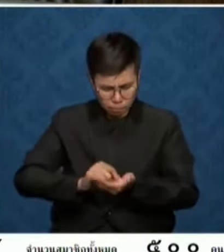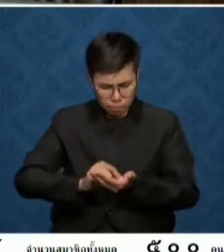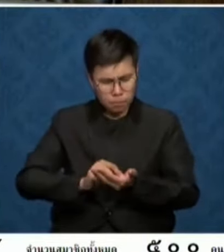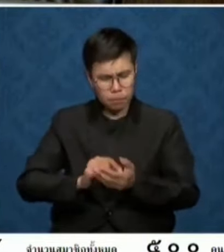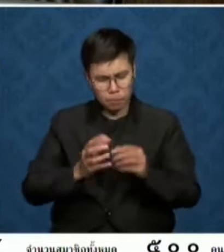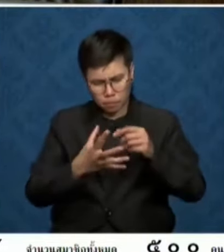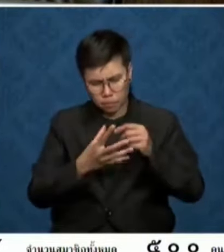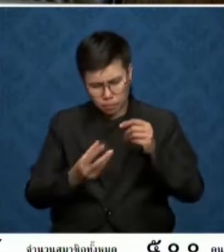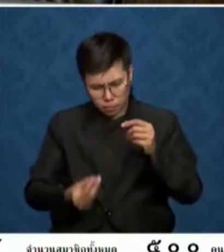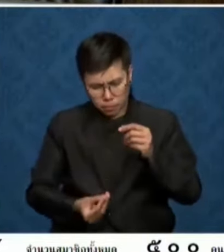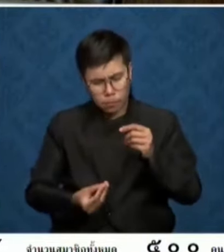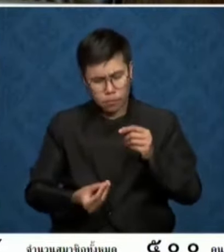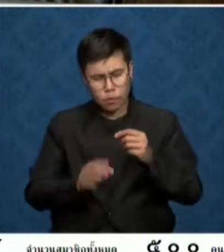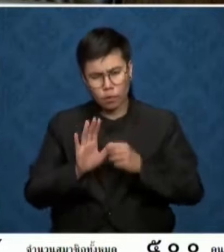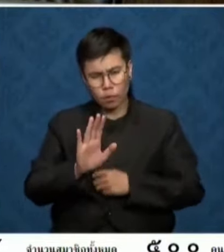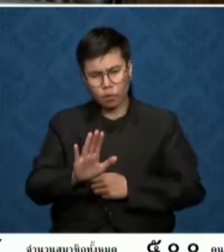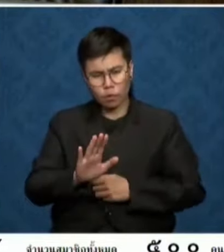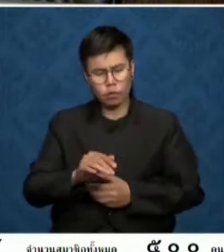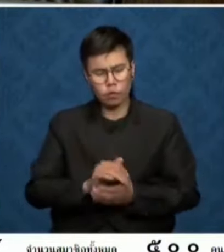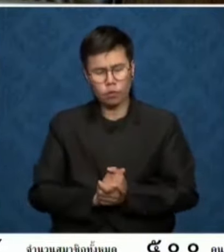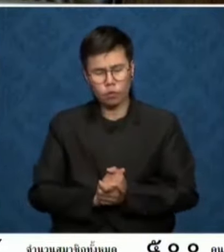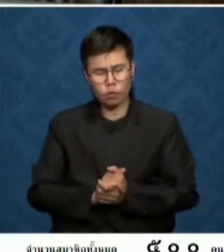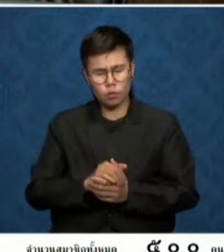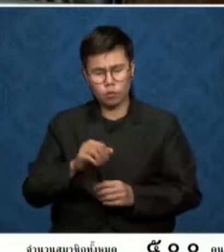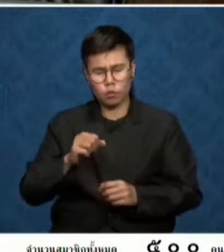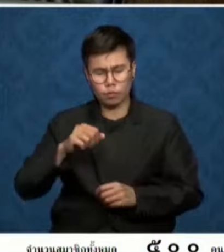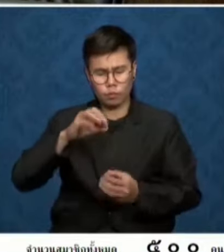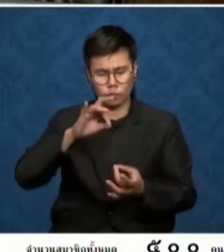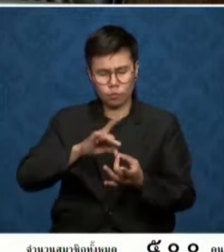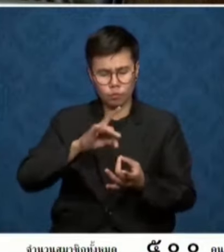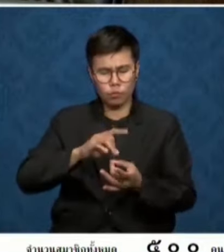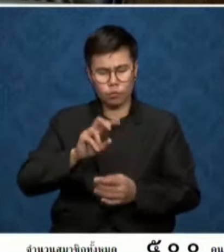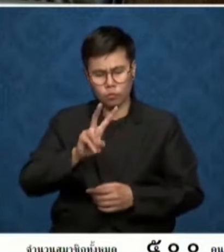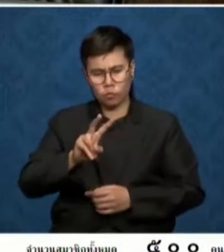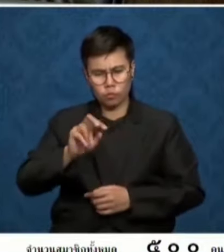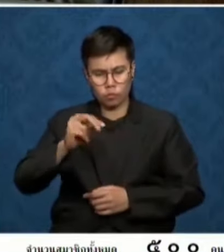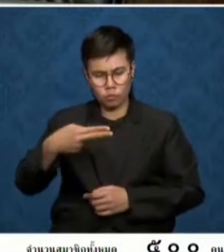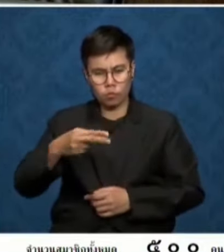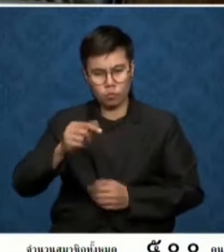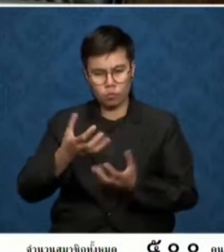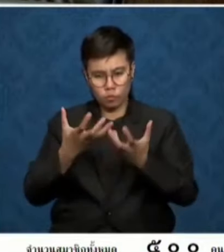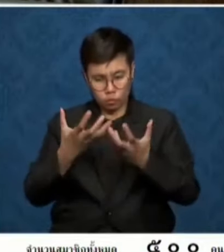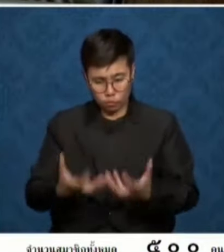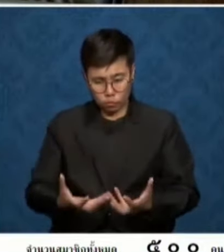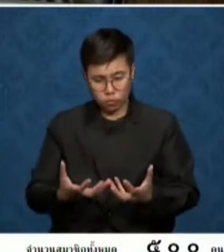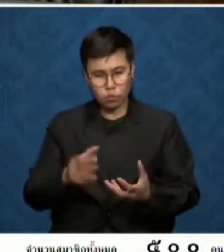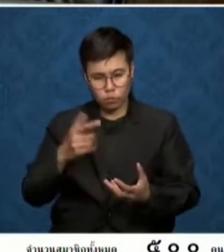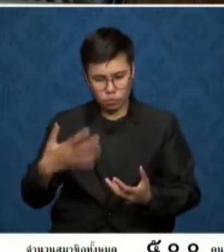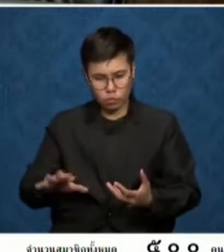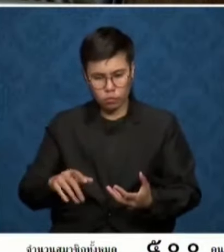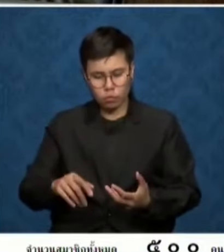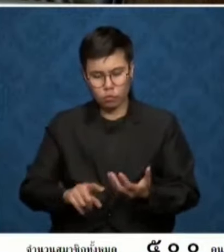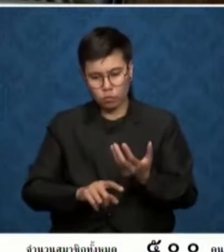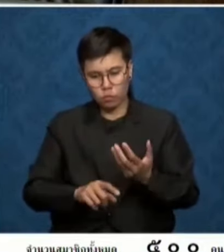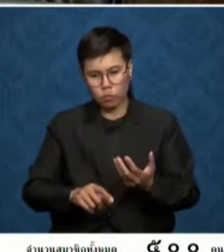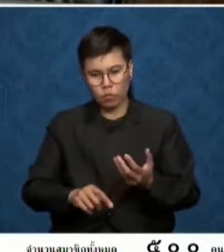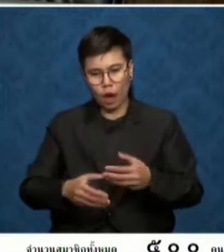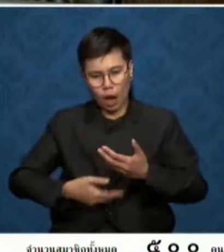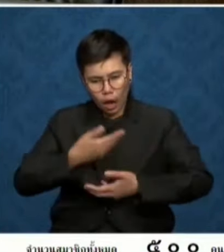อุตรดิตถ์สุโขทัย 20,000 ตันต่อปีถึง 30,000 ตันราคา ไม่ถึง10บ